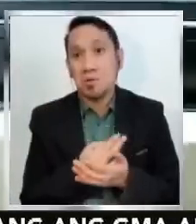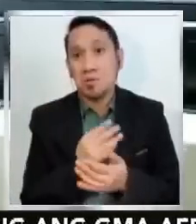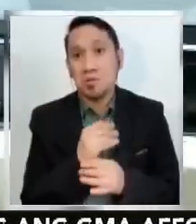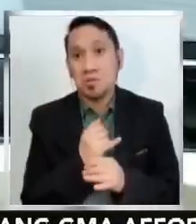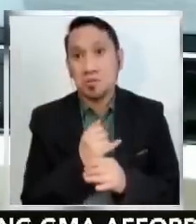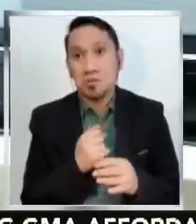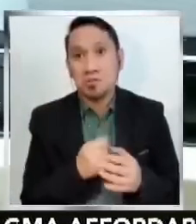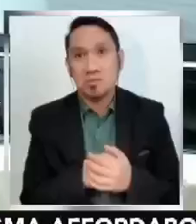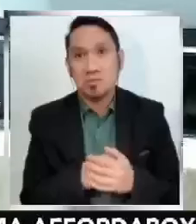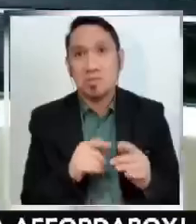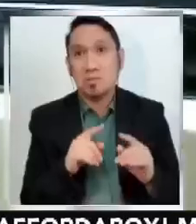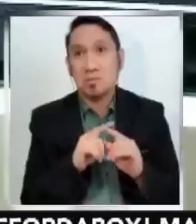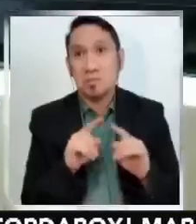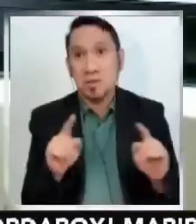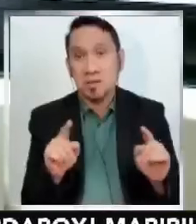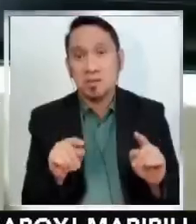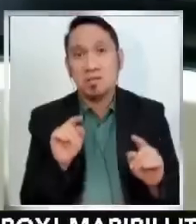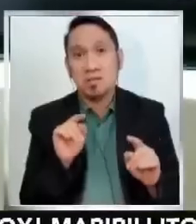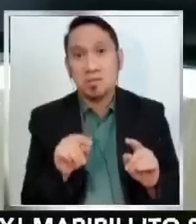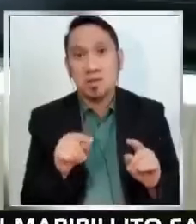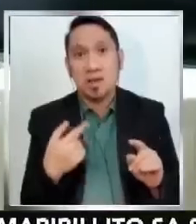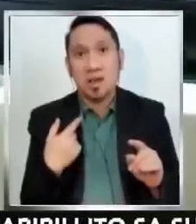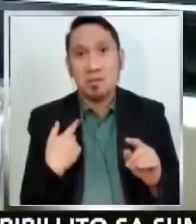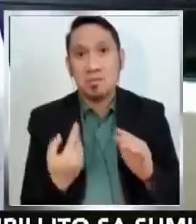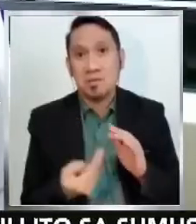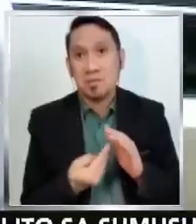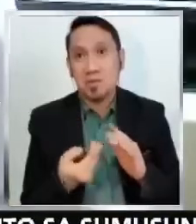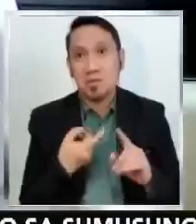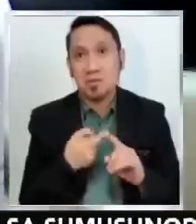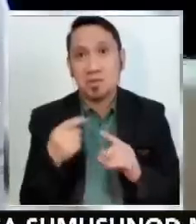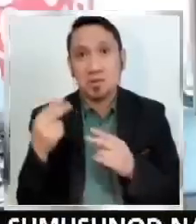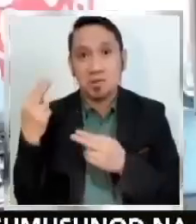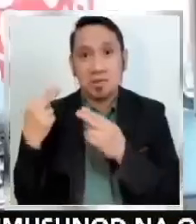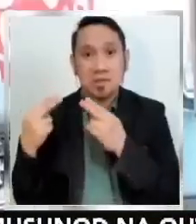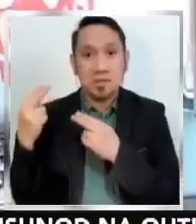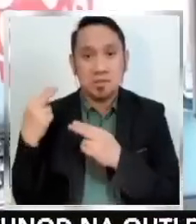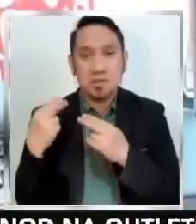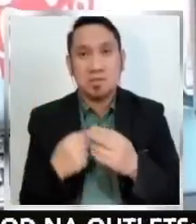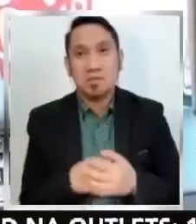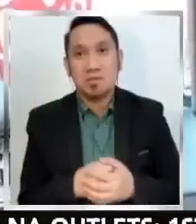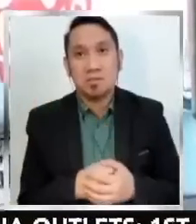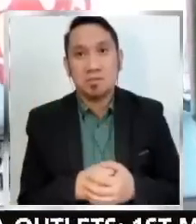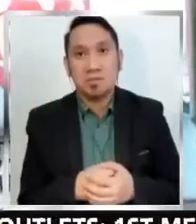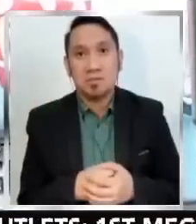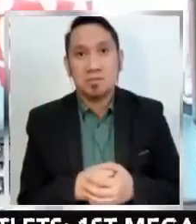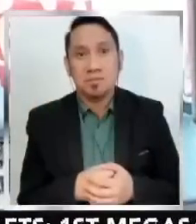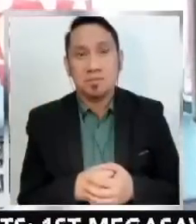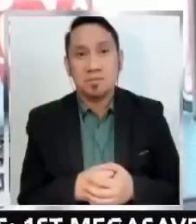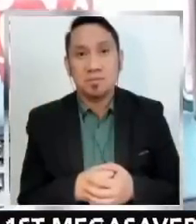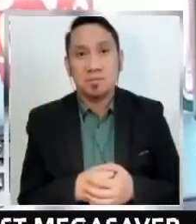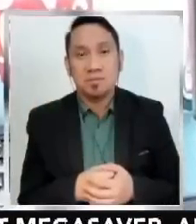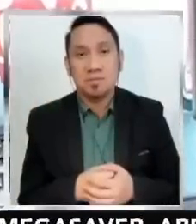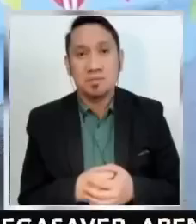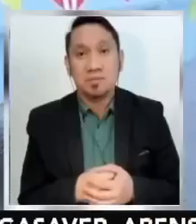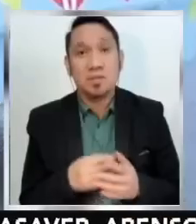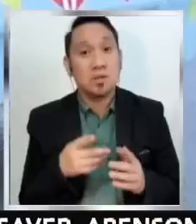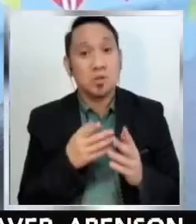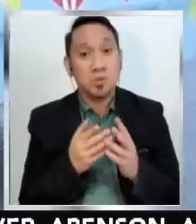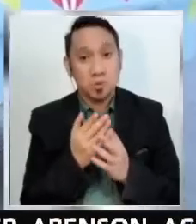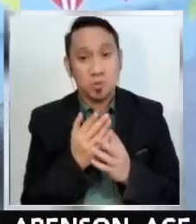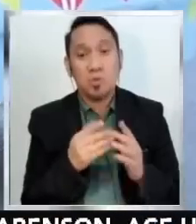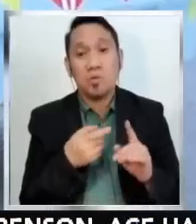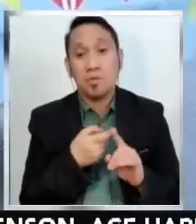modern mga jeeps lang to. Pero di pinagbasihan pa sila na history po sa Philippines sa public transport. Totoong ibinasa sa kasaysayan.